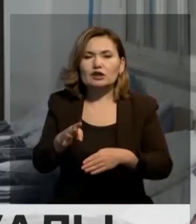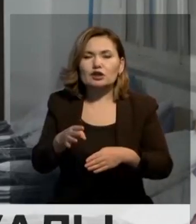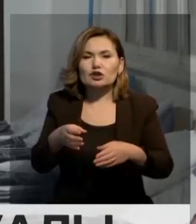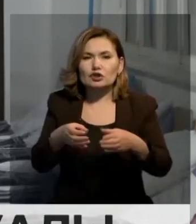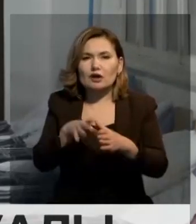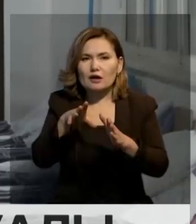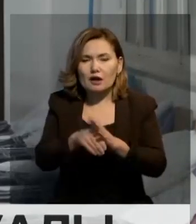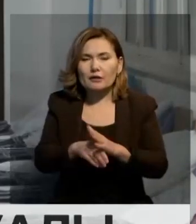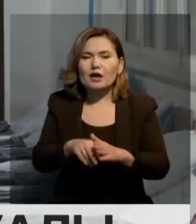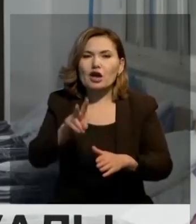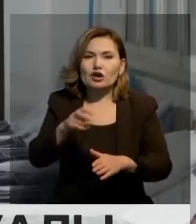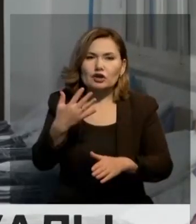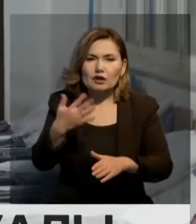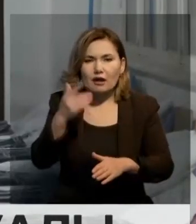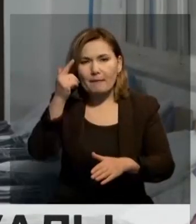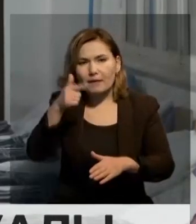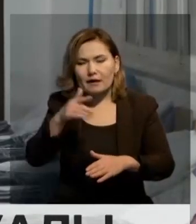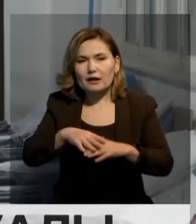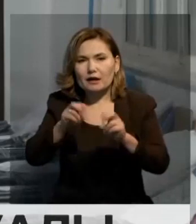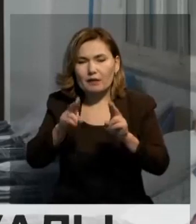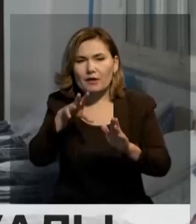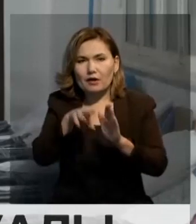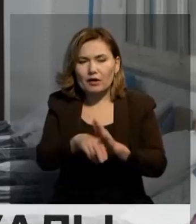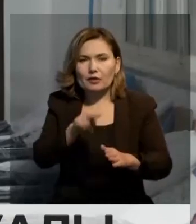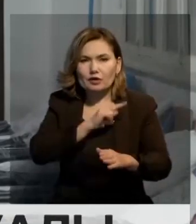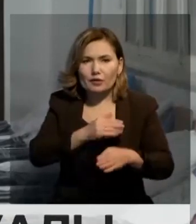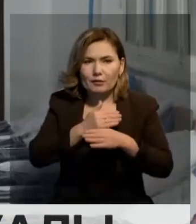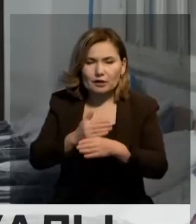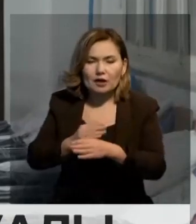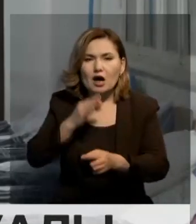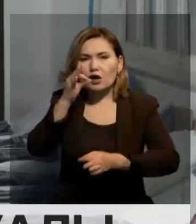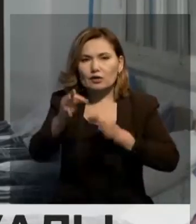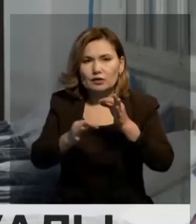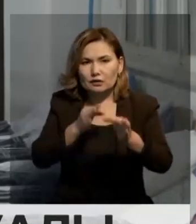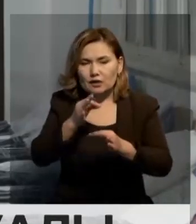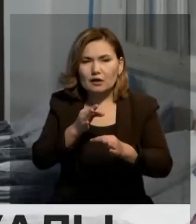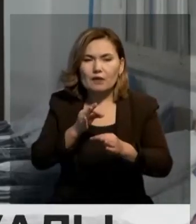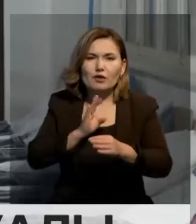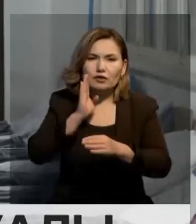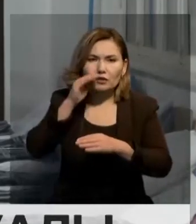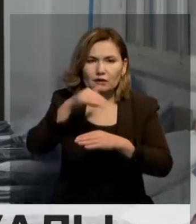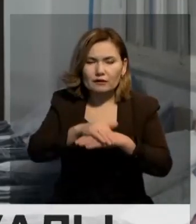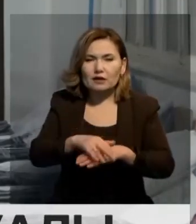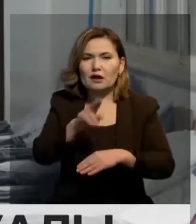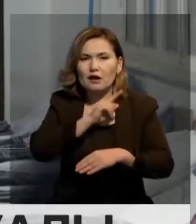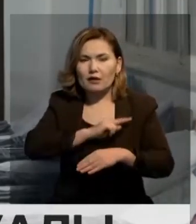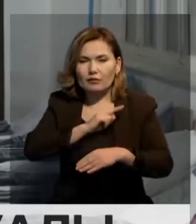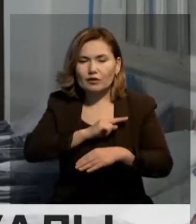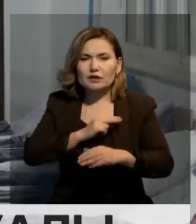құрамында 250-ден астам білікті маман еңбек етуде. Олар күн-түн демей тырысып жатыр.